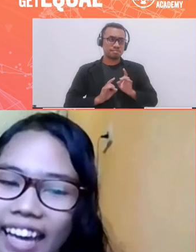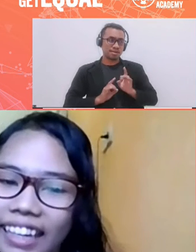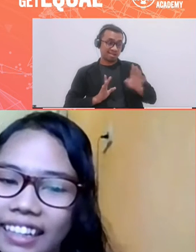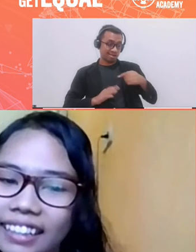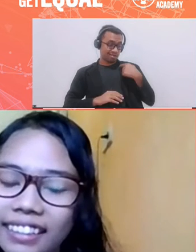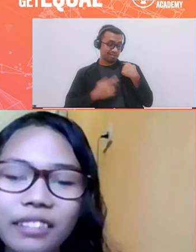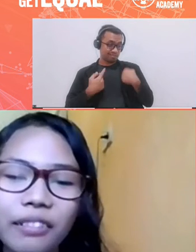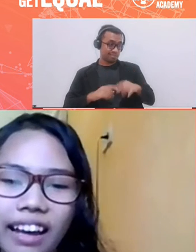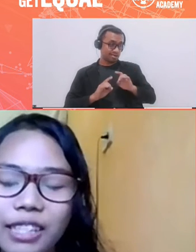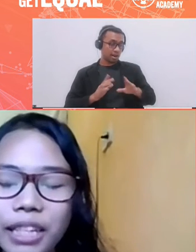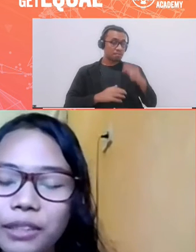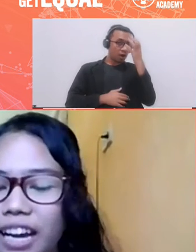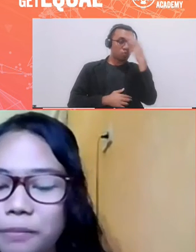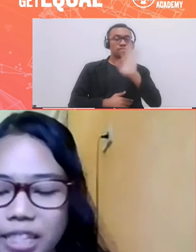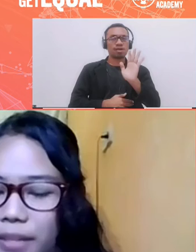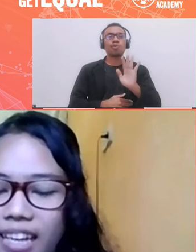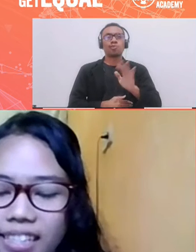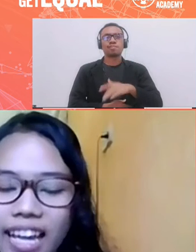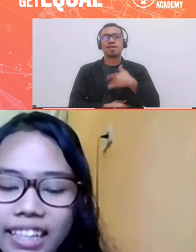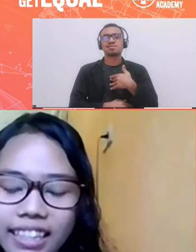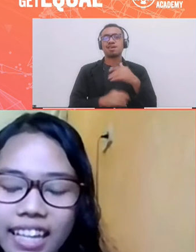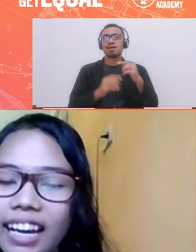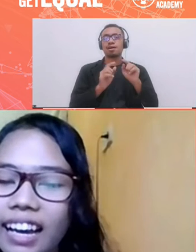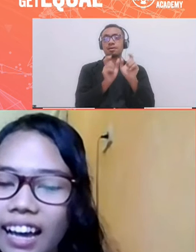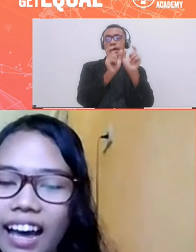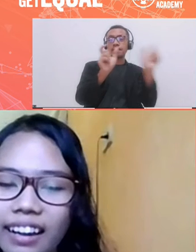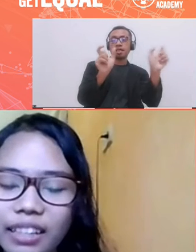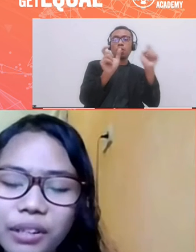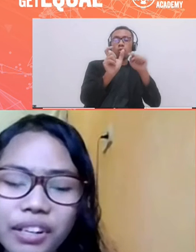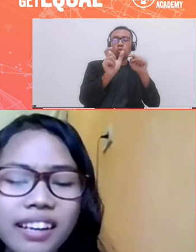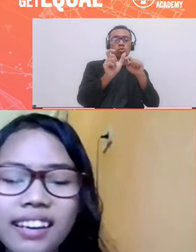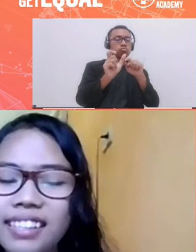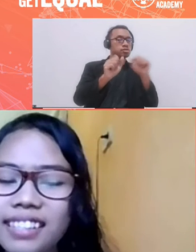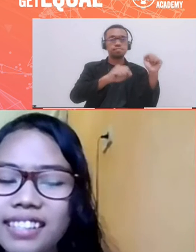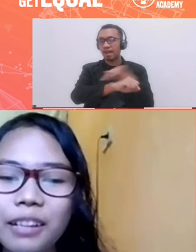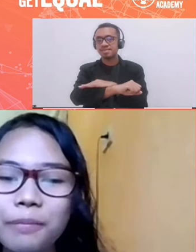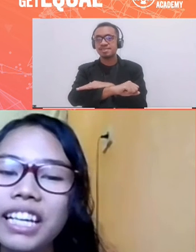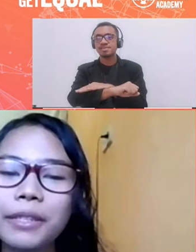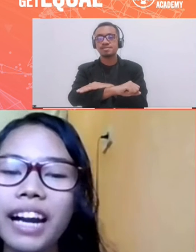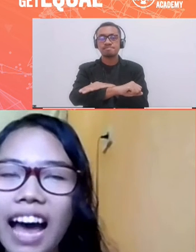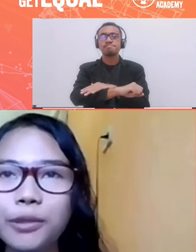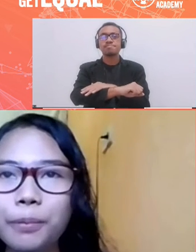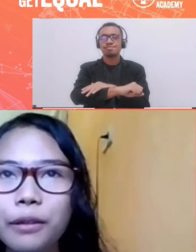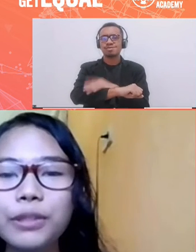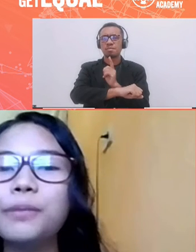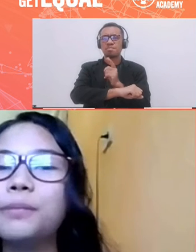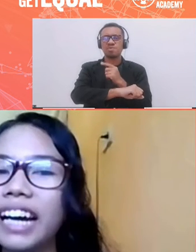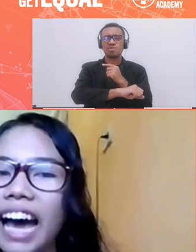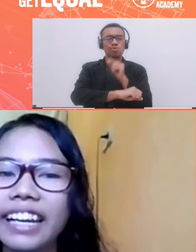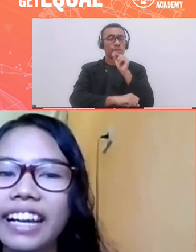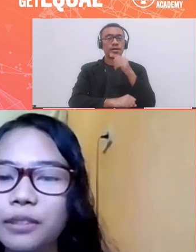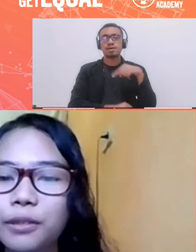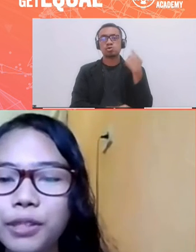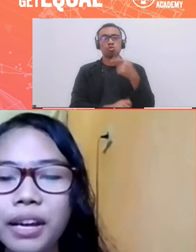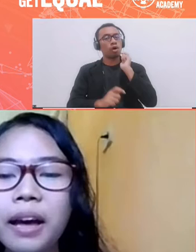lain. Gitu, Kak. Itu sangat menginspirasi dari ceritanya Kak Hana itu, sangat menginspirasi aku, supaya aku terus berkarya,